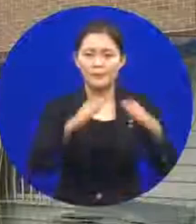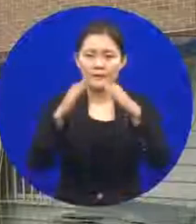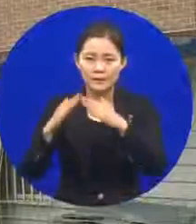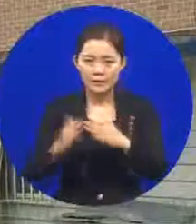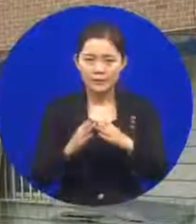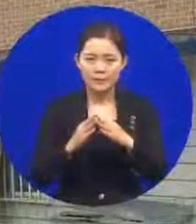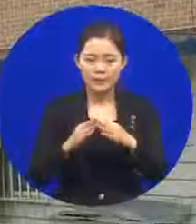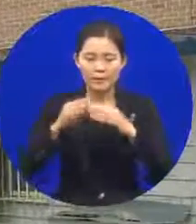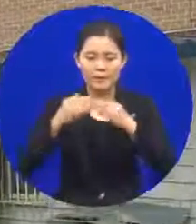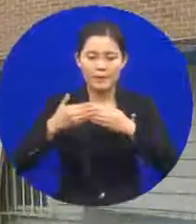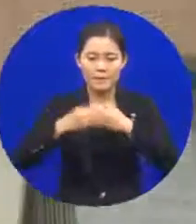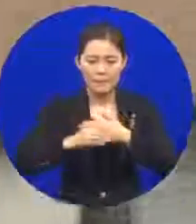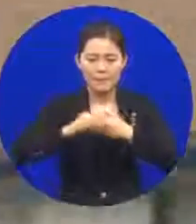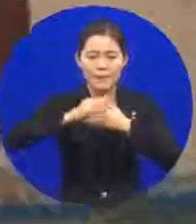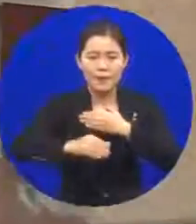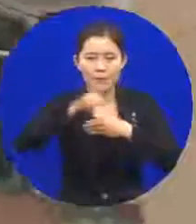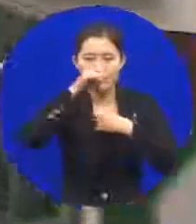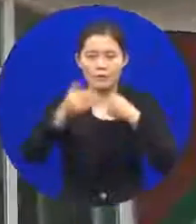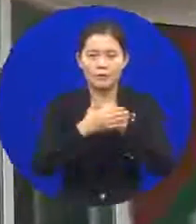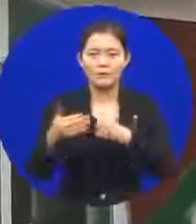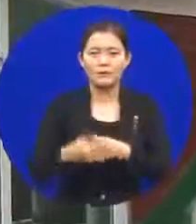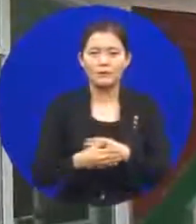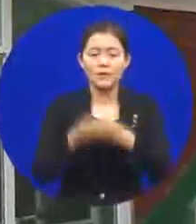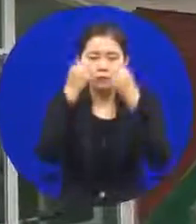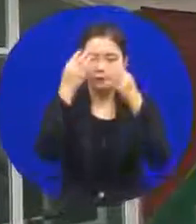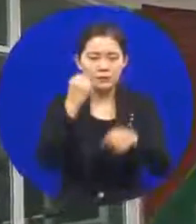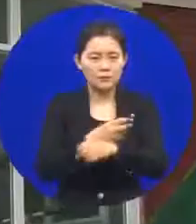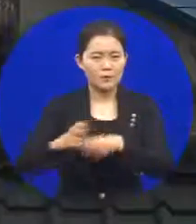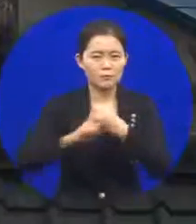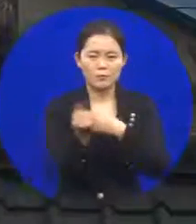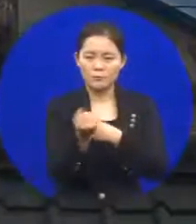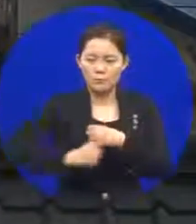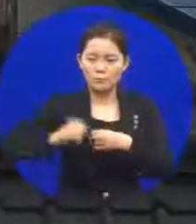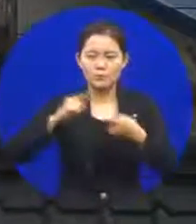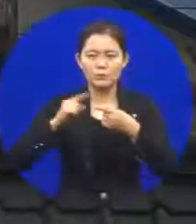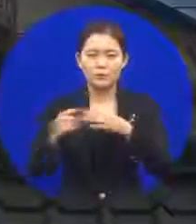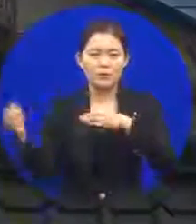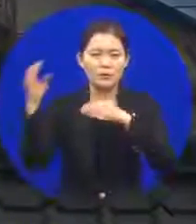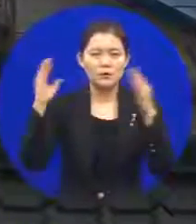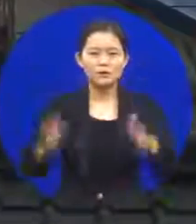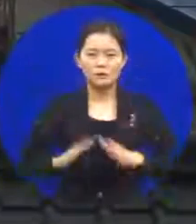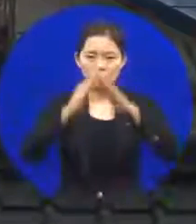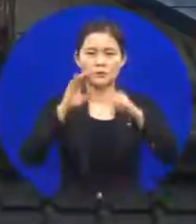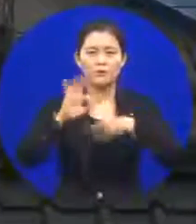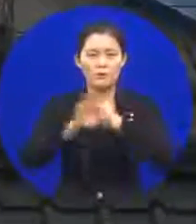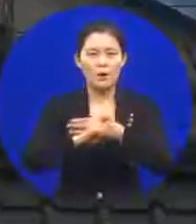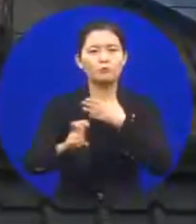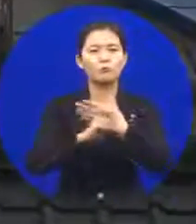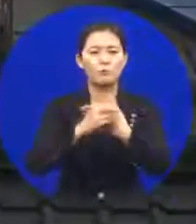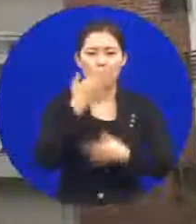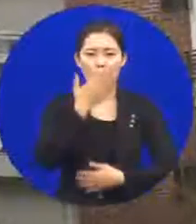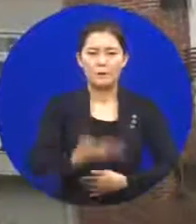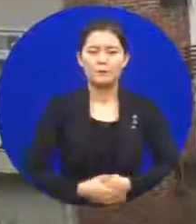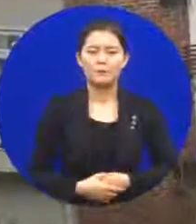건물의 베란다 증축이나 상가 빈 공간의 무단 신증축, 컨테이너 무단 설치 등은 모두 불법 건축에